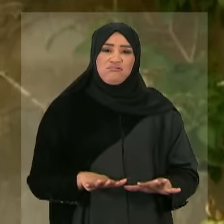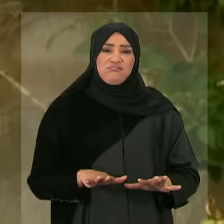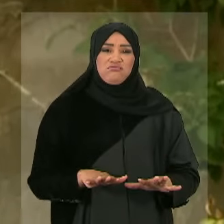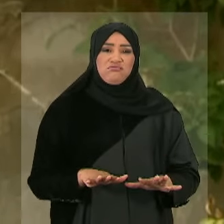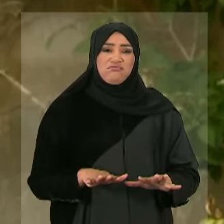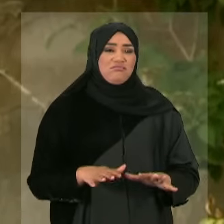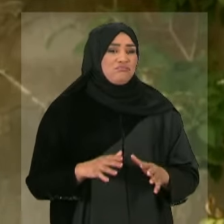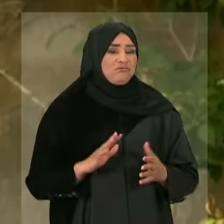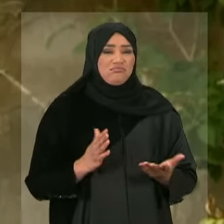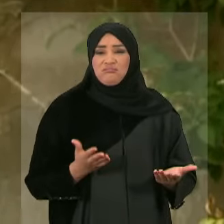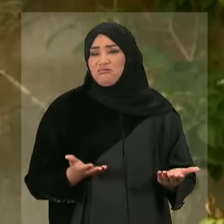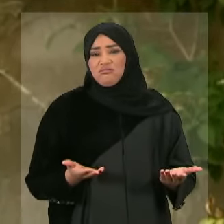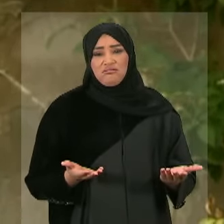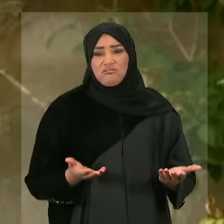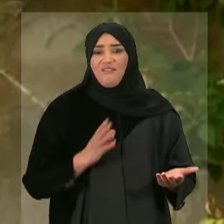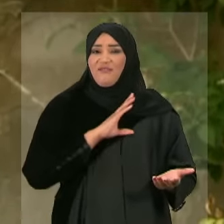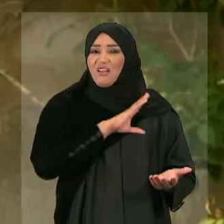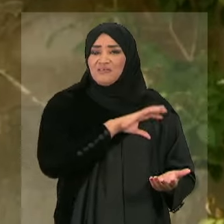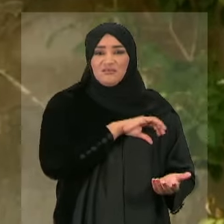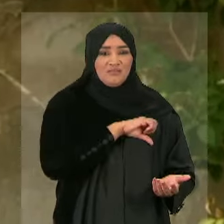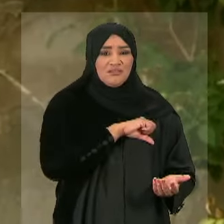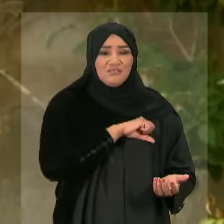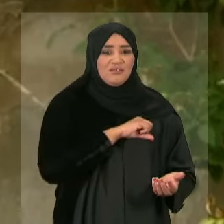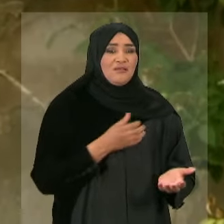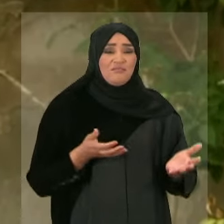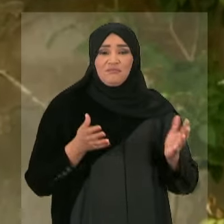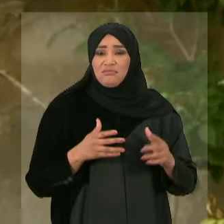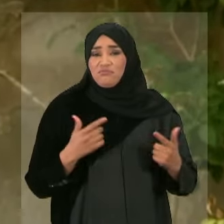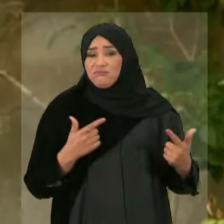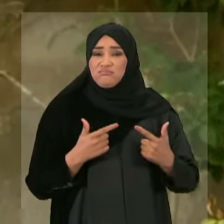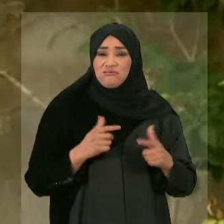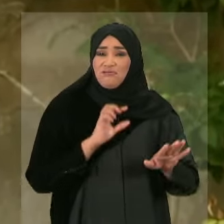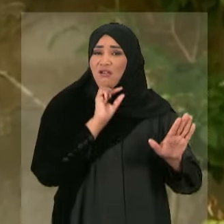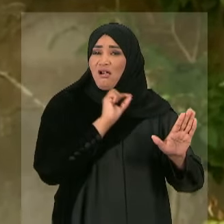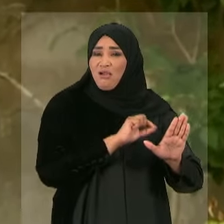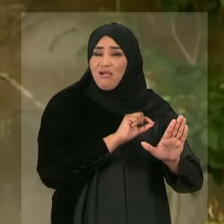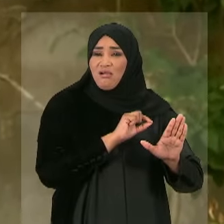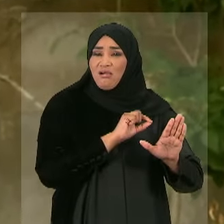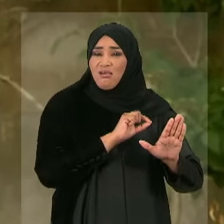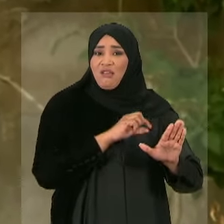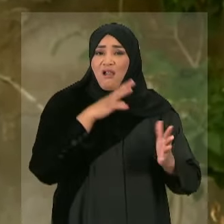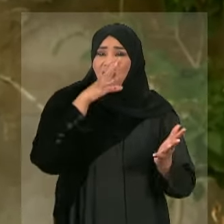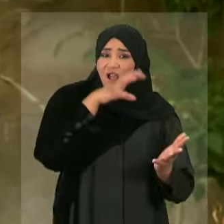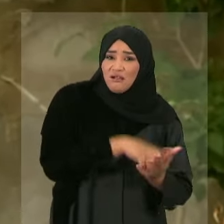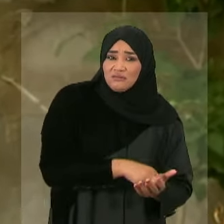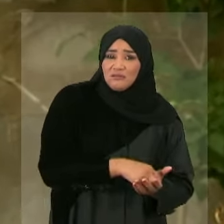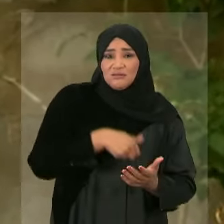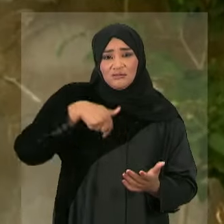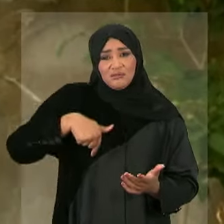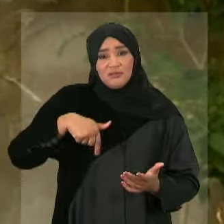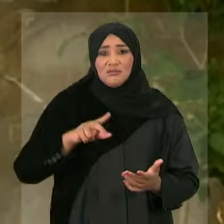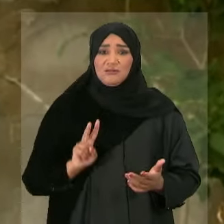وإنما علينا كفلسطينيين في المناطق المحتلة 67 وفي فلسطيني